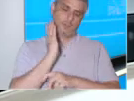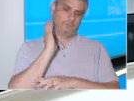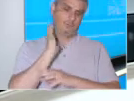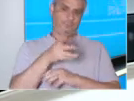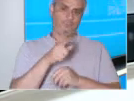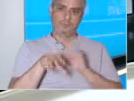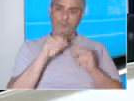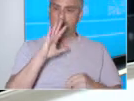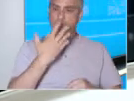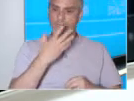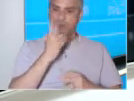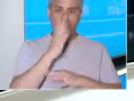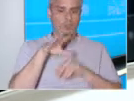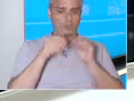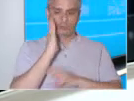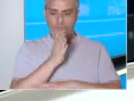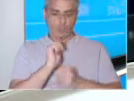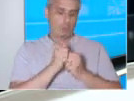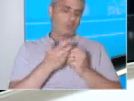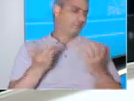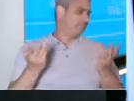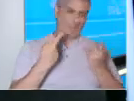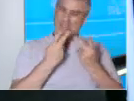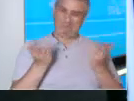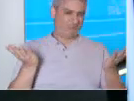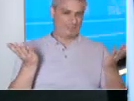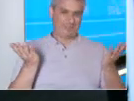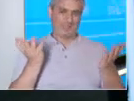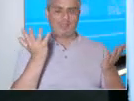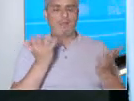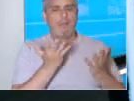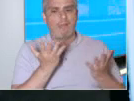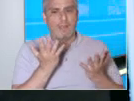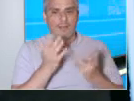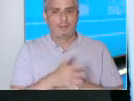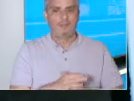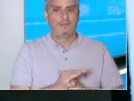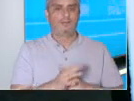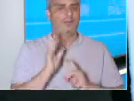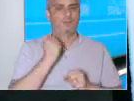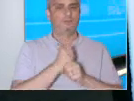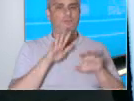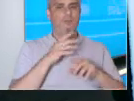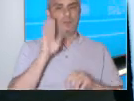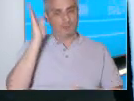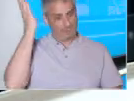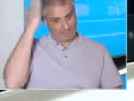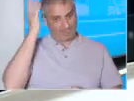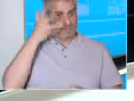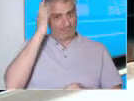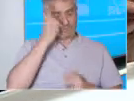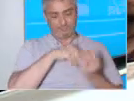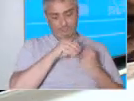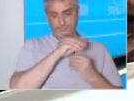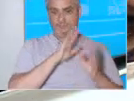לשם. אתה אומר בחירות חמישיות זה בחירות ישירות? ככה או ככה, זה לא משנה. איך מגיעים לממשלת בנט לפיד? אנחנו גם יודעים, הם